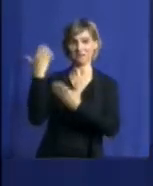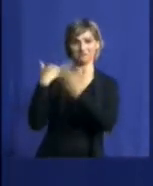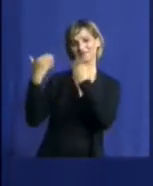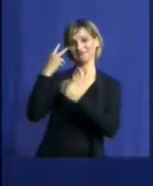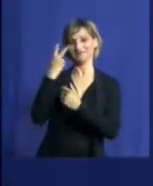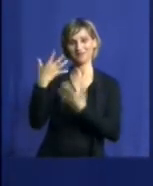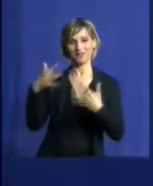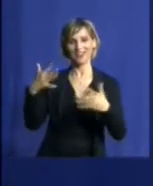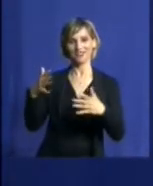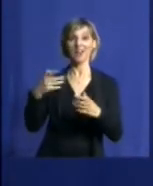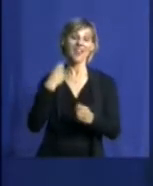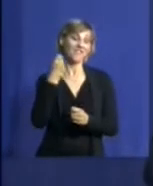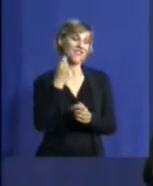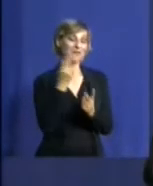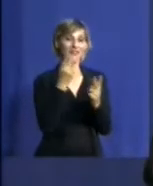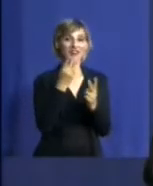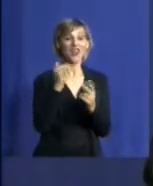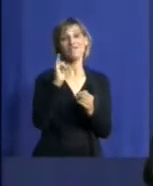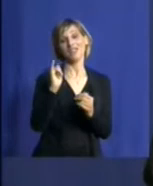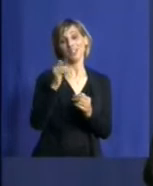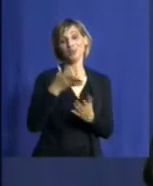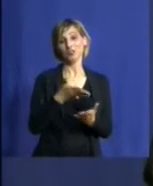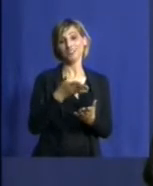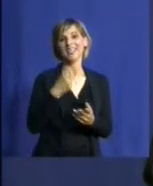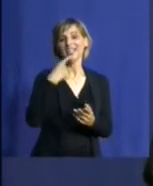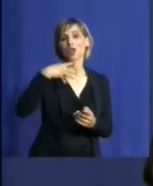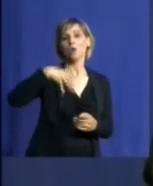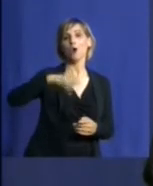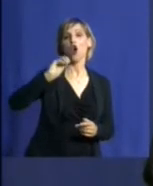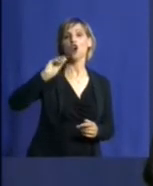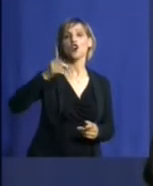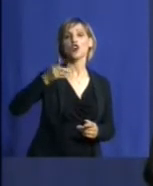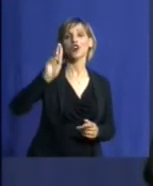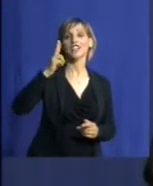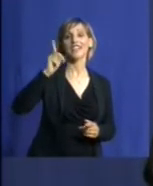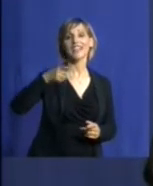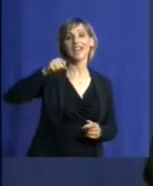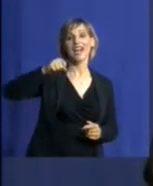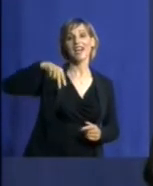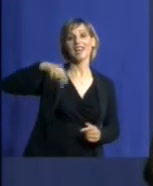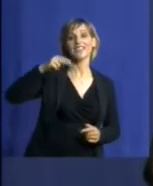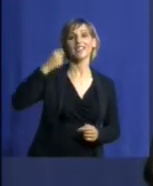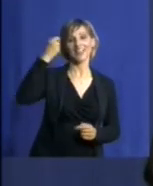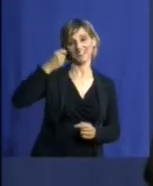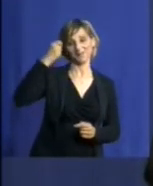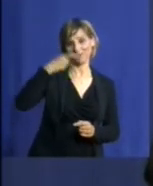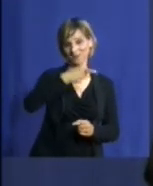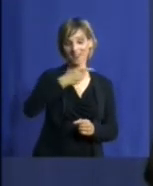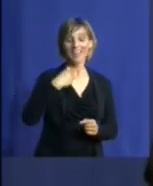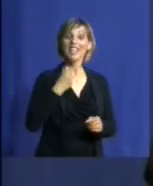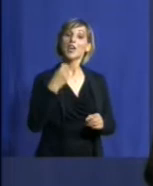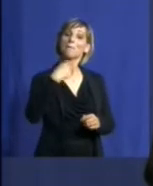diversi anni fa. Sì, infatti questo film, appunto Invictus, con Morgan Freeman, che lavora sulla figura del